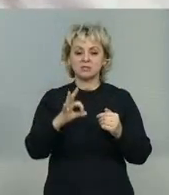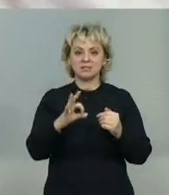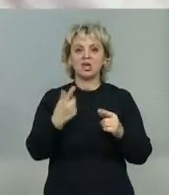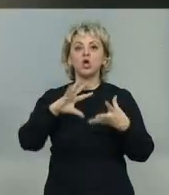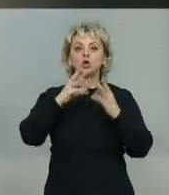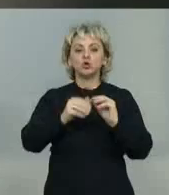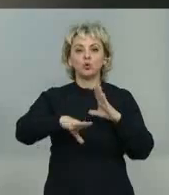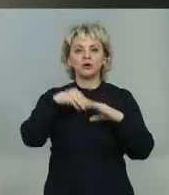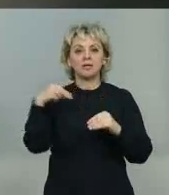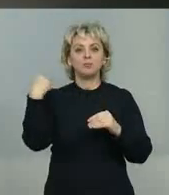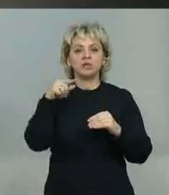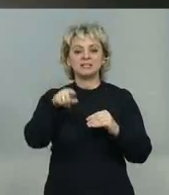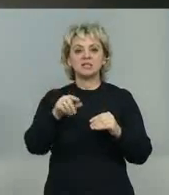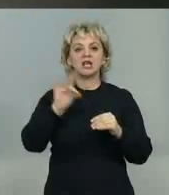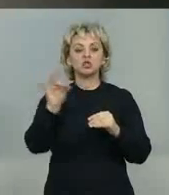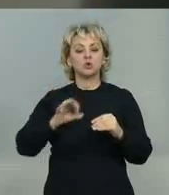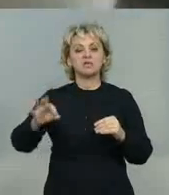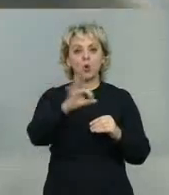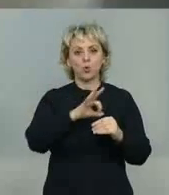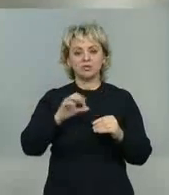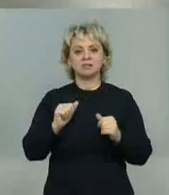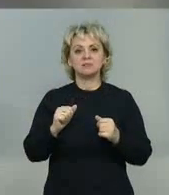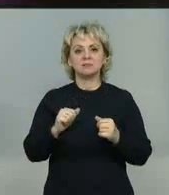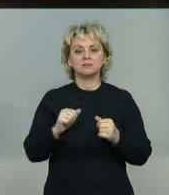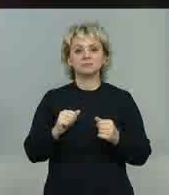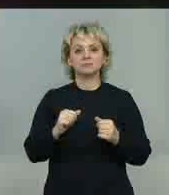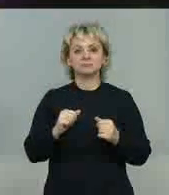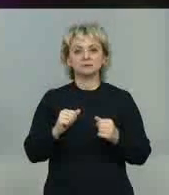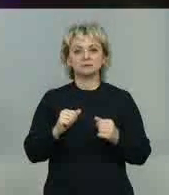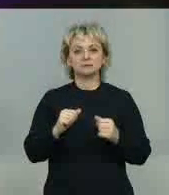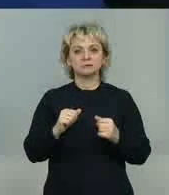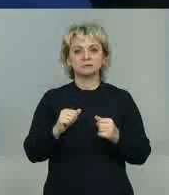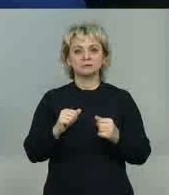67,5%. Итоги выборов президента по Ростовской области.